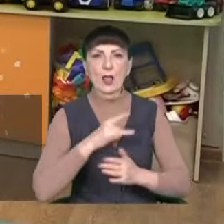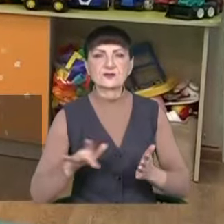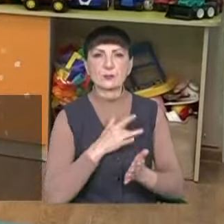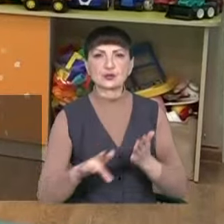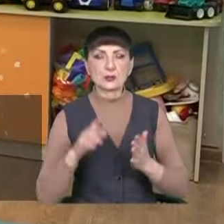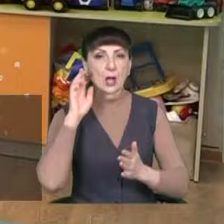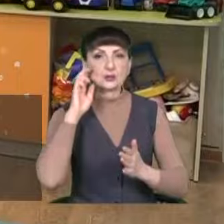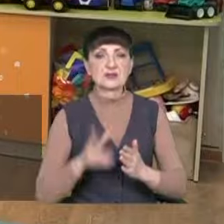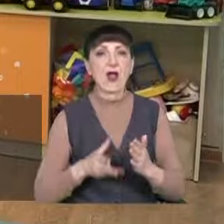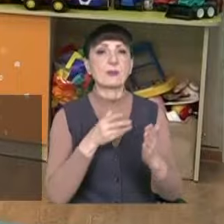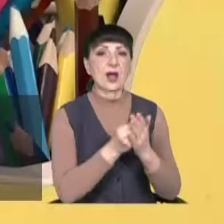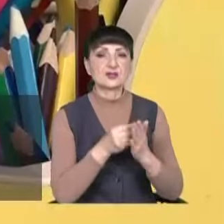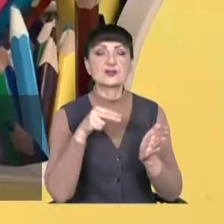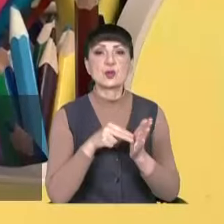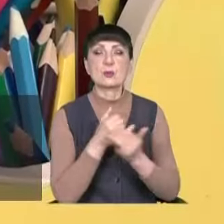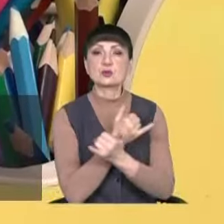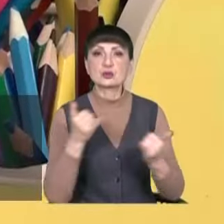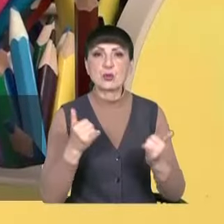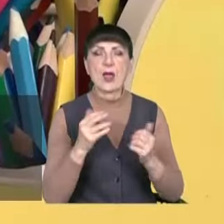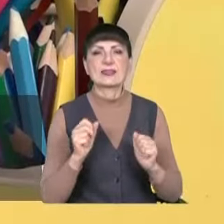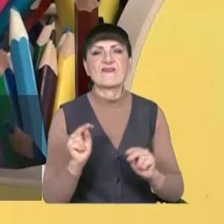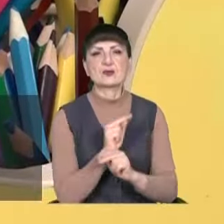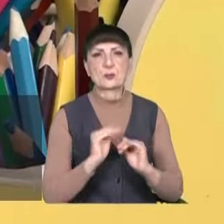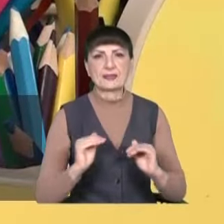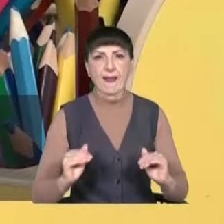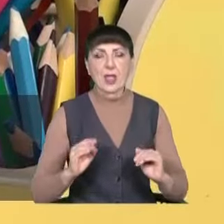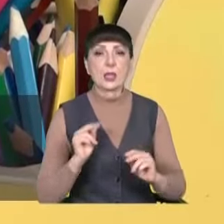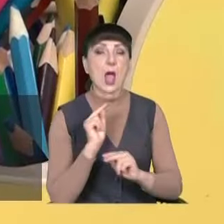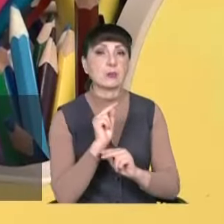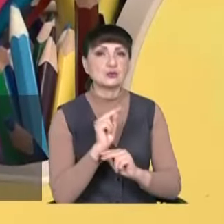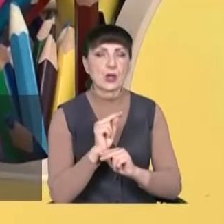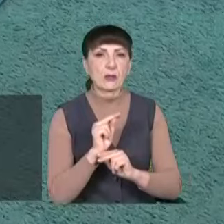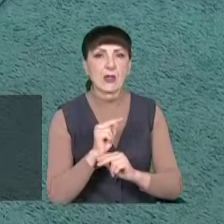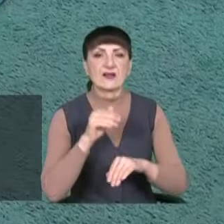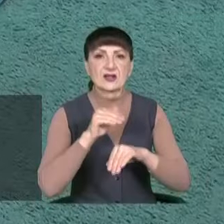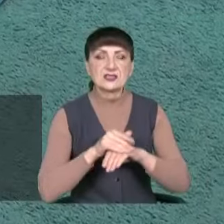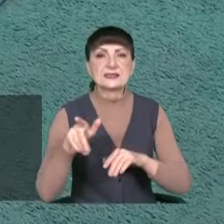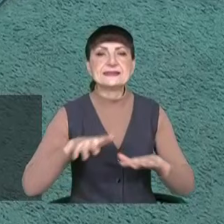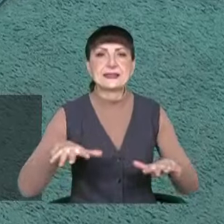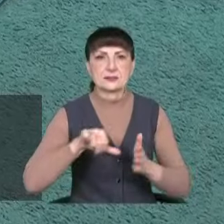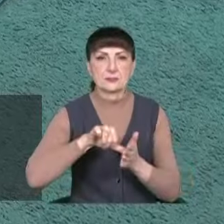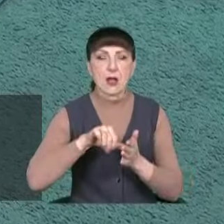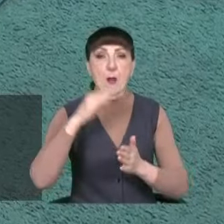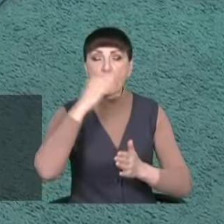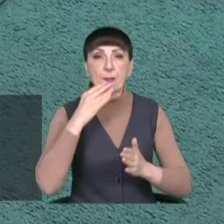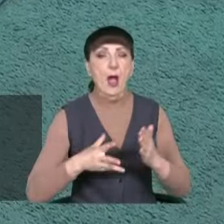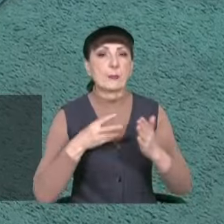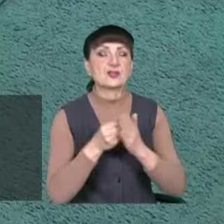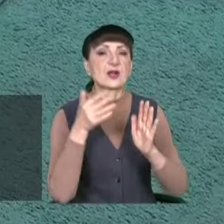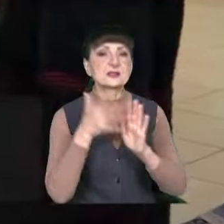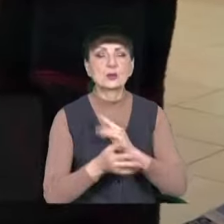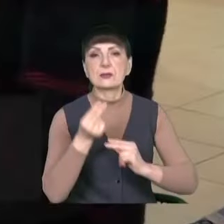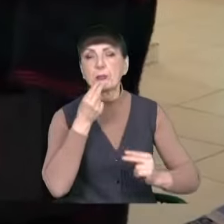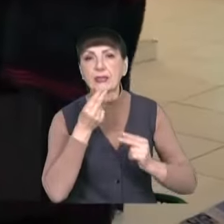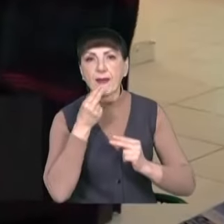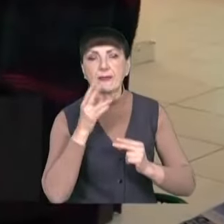бюджета государство оплачивает стоимость услуг на дошкольное воспитание и обучение за фактическое пребывание детей. Родители оплачивают расходы на питание,